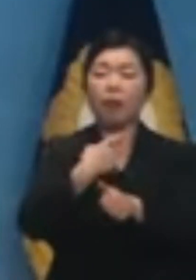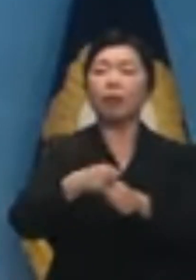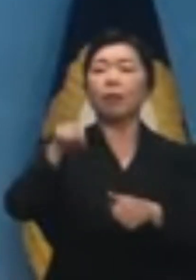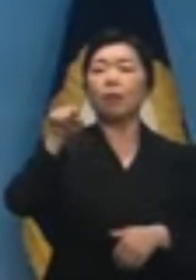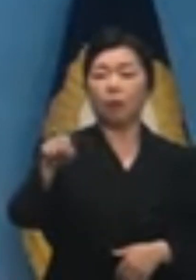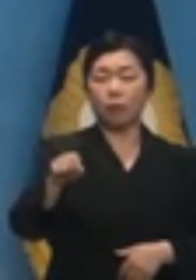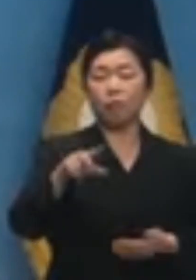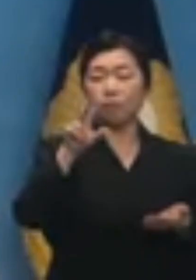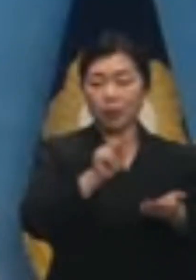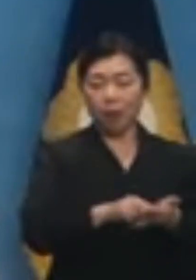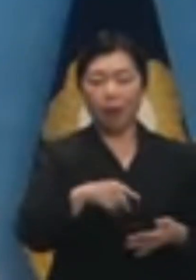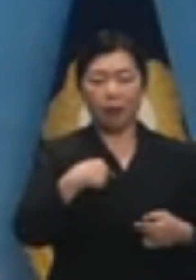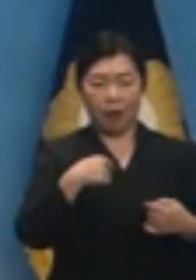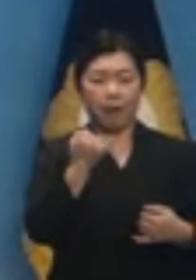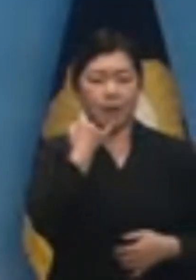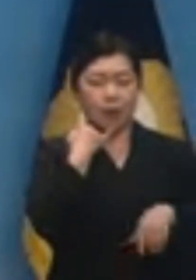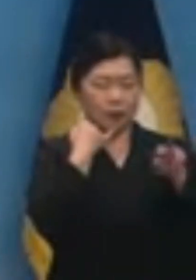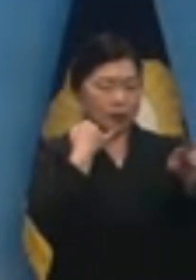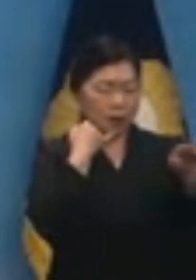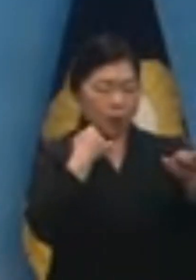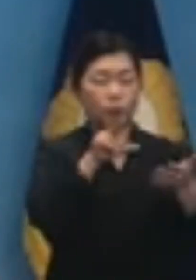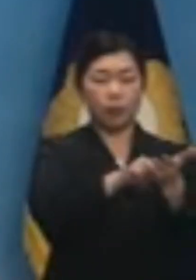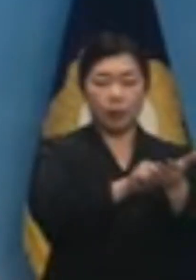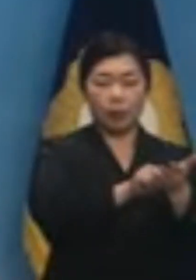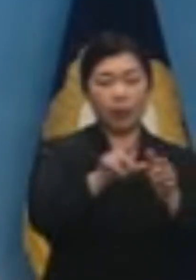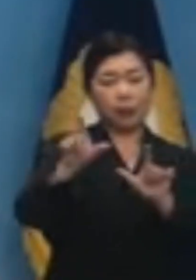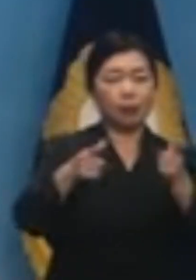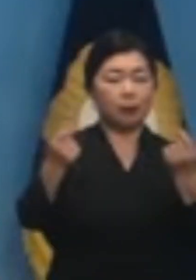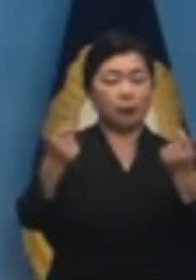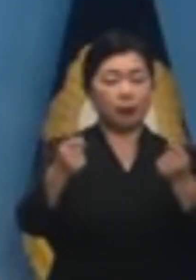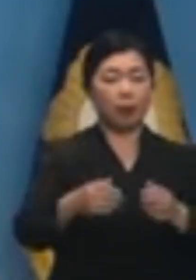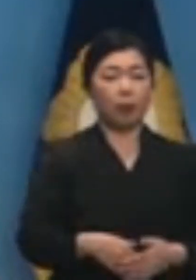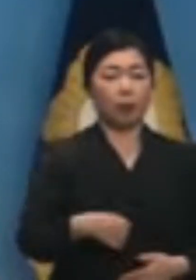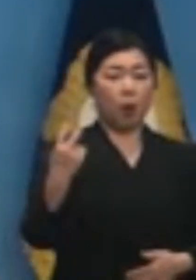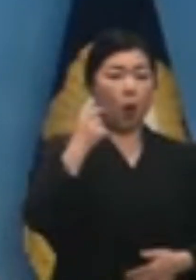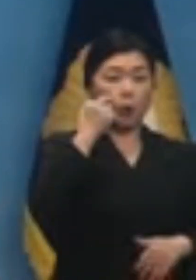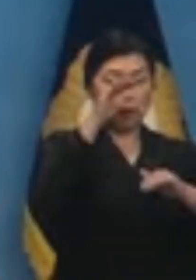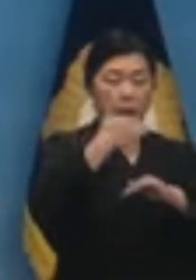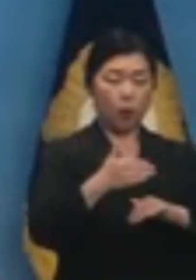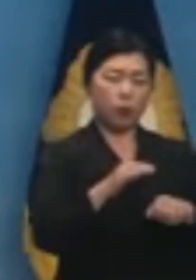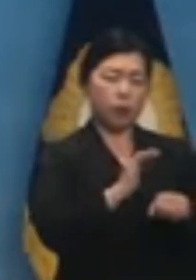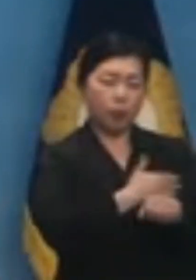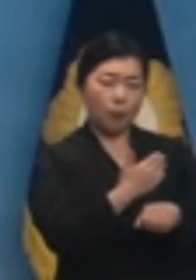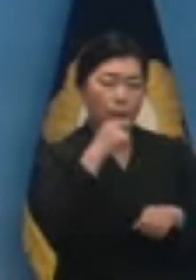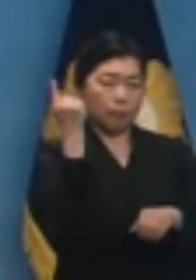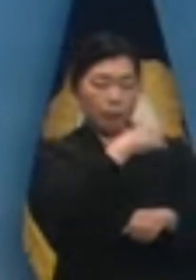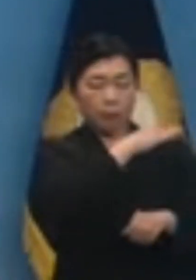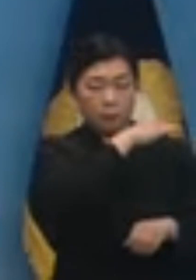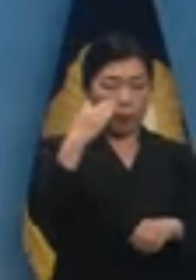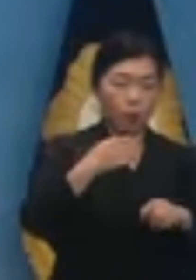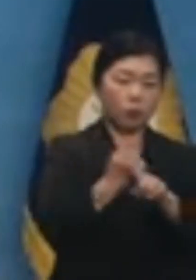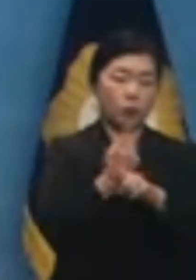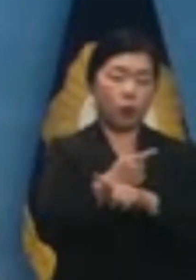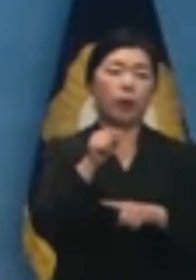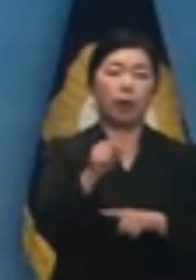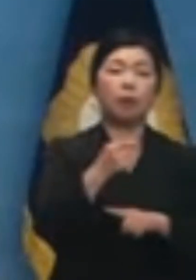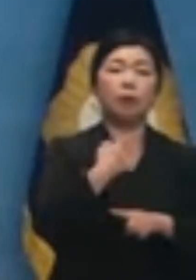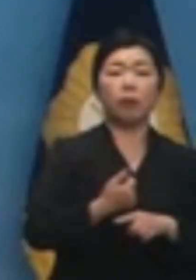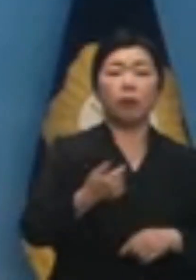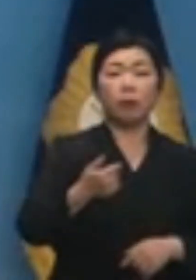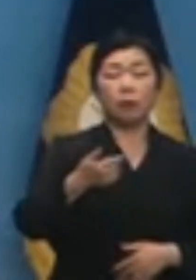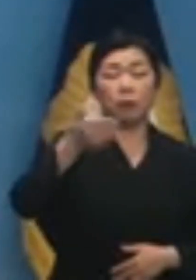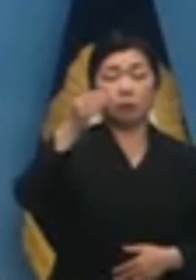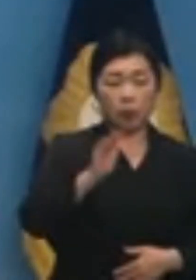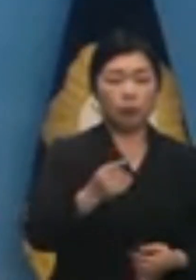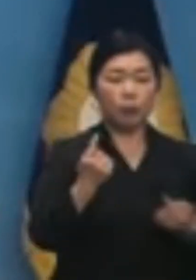들거든요 라며 허위사실을 바로 잡기는커녕 오히려 허위사실을 유포한 자를 감싸고